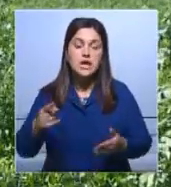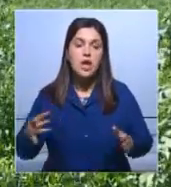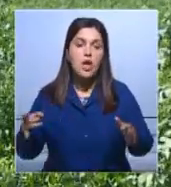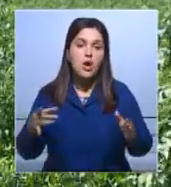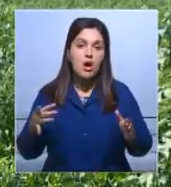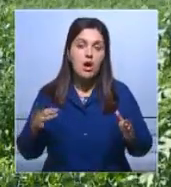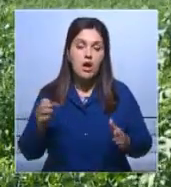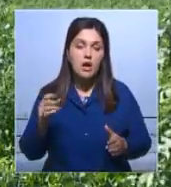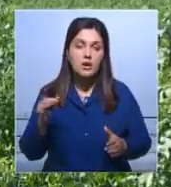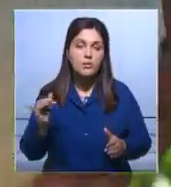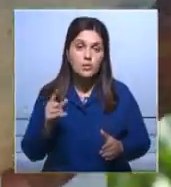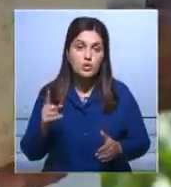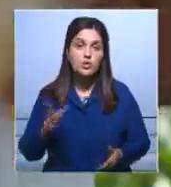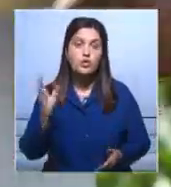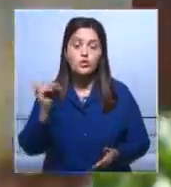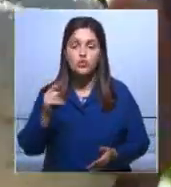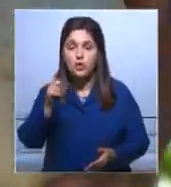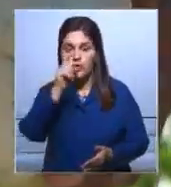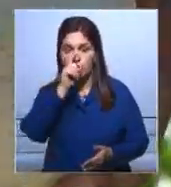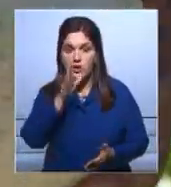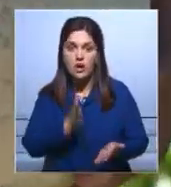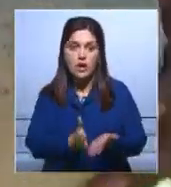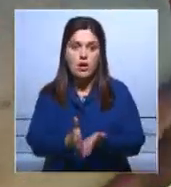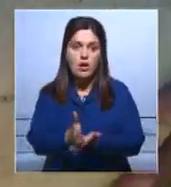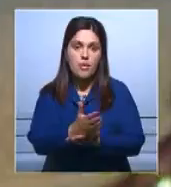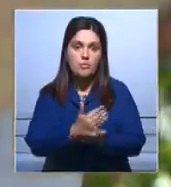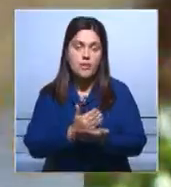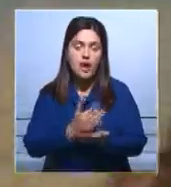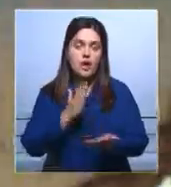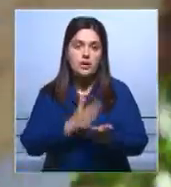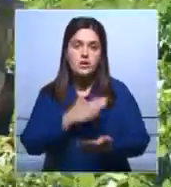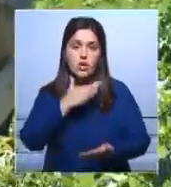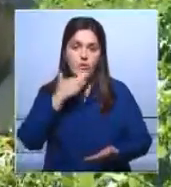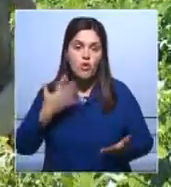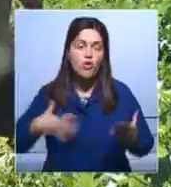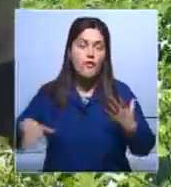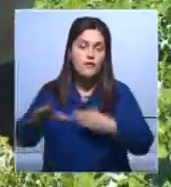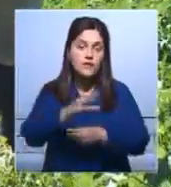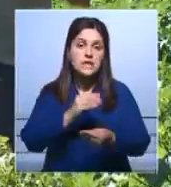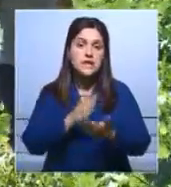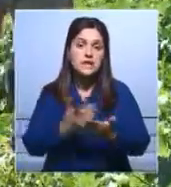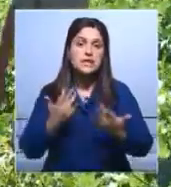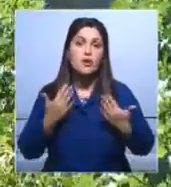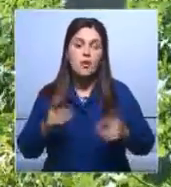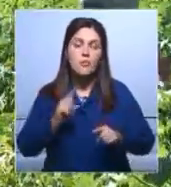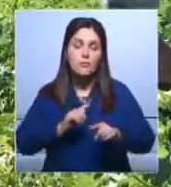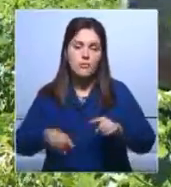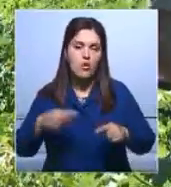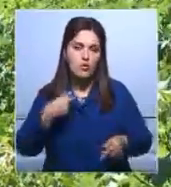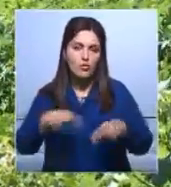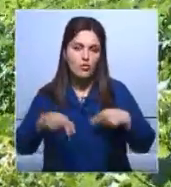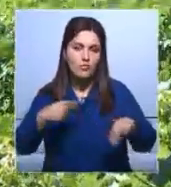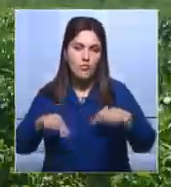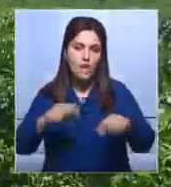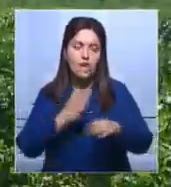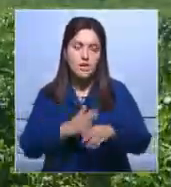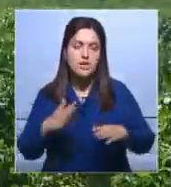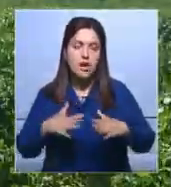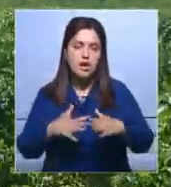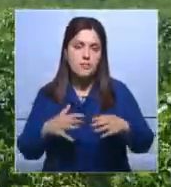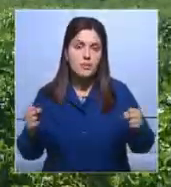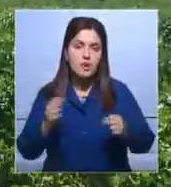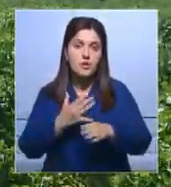На очереди дыни. Теперь такой урожайностью тут никого не удивишь, признается мужчина. Спрос быстро породил предложение. Аграрии